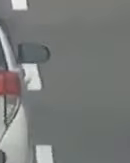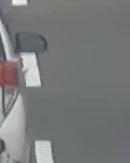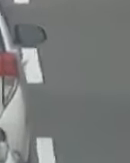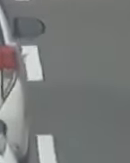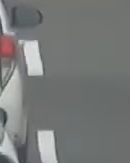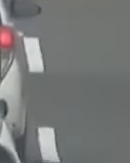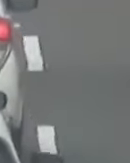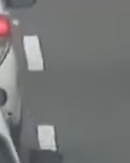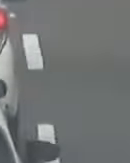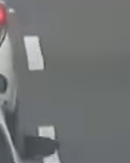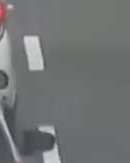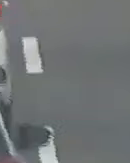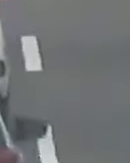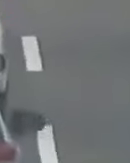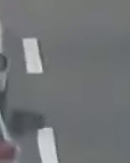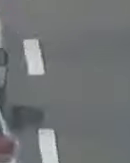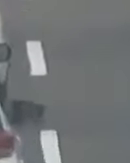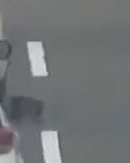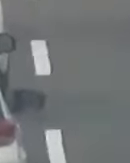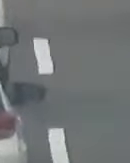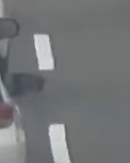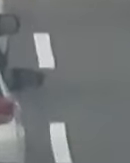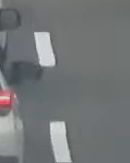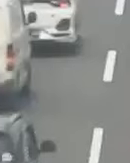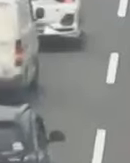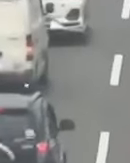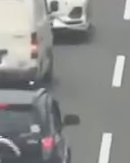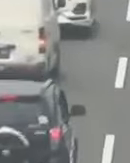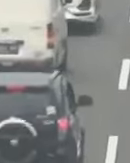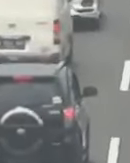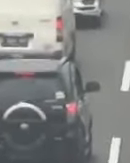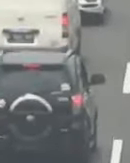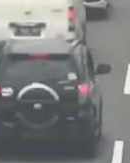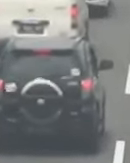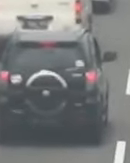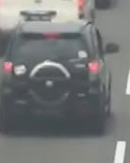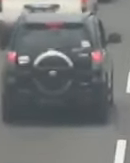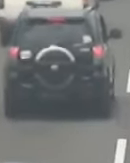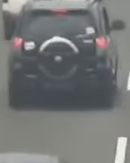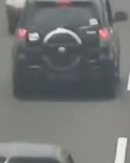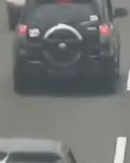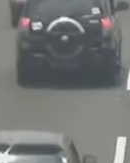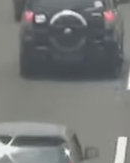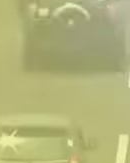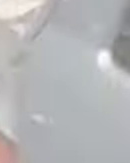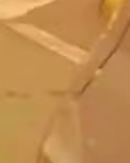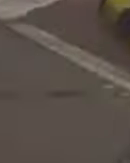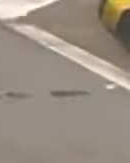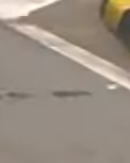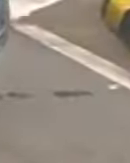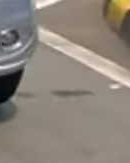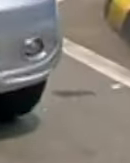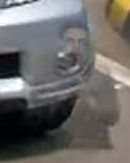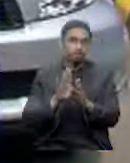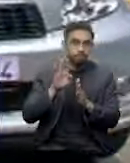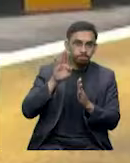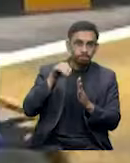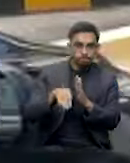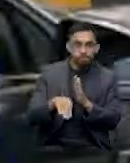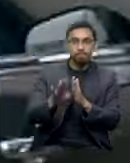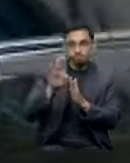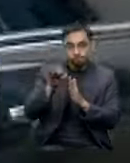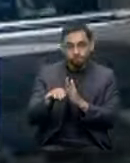bahwa penyesuaian tarif tol dilakukan tiap 2 tahun berdasarkan pengaruh laju inflasi. Tarif ruas tol yang akan